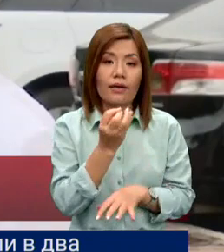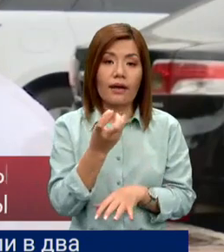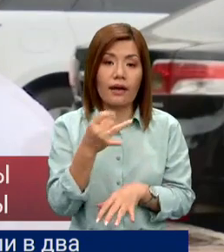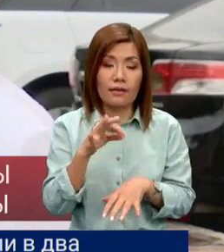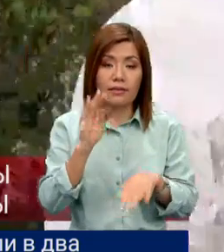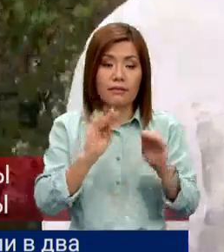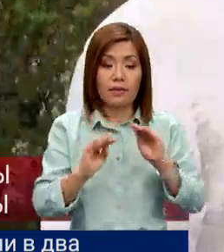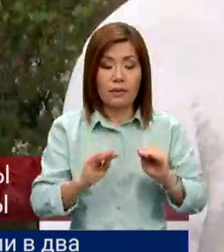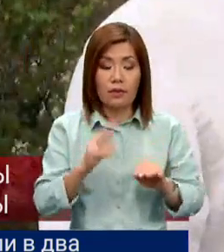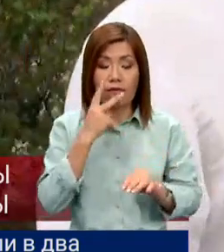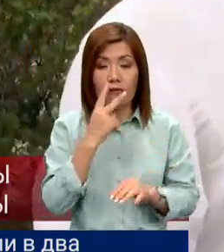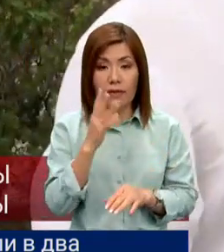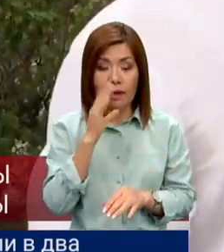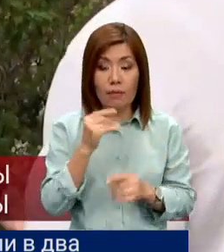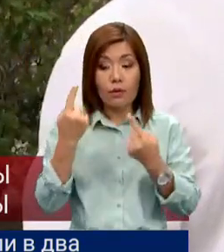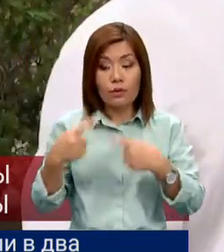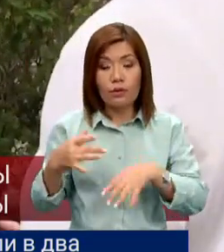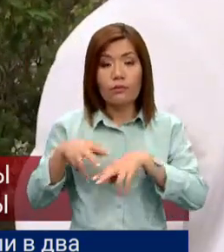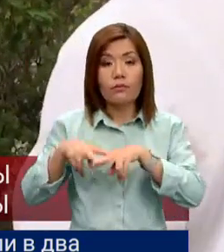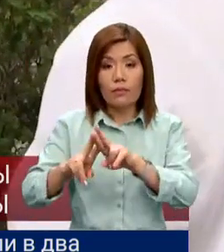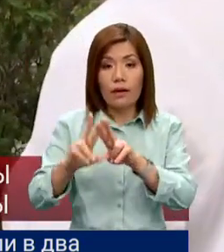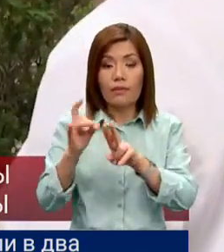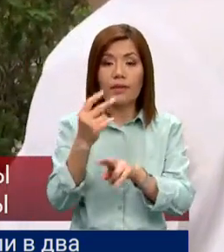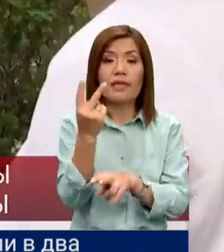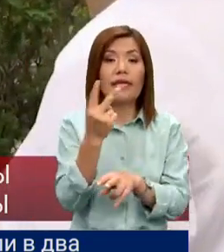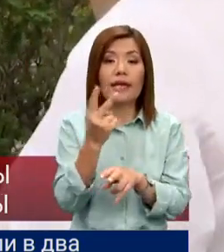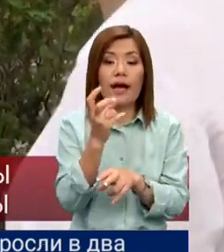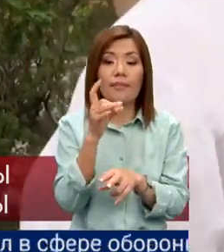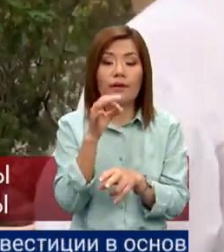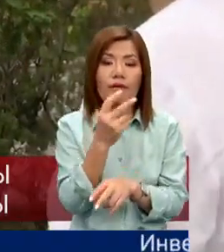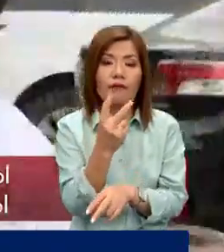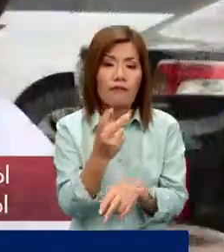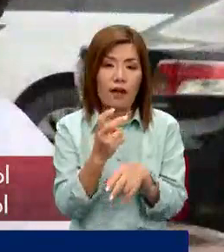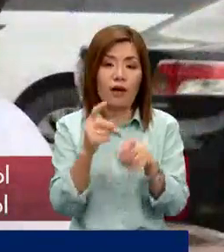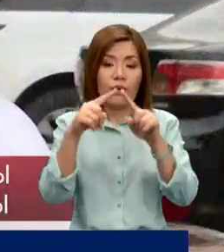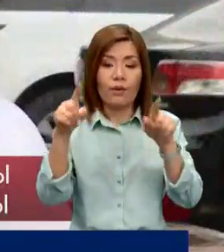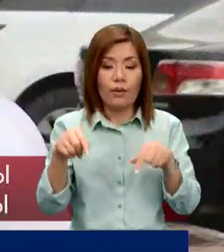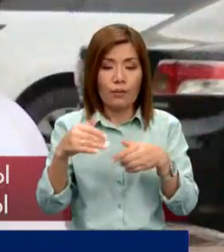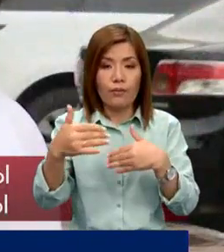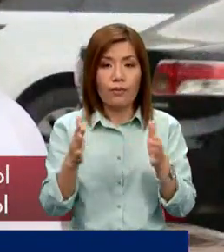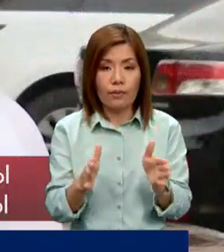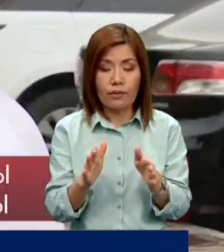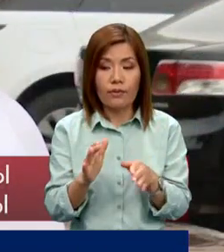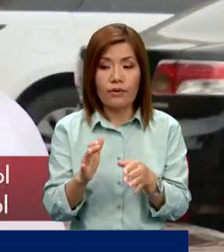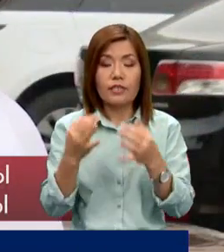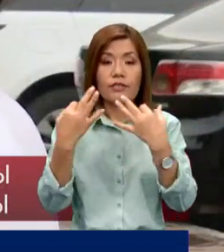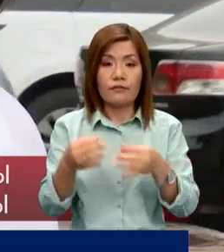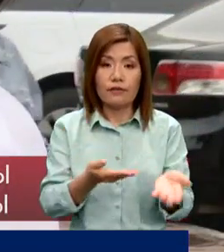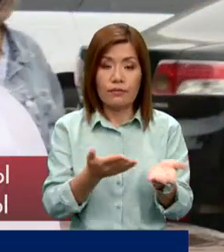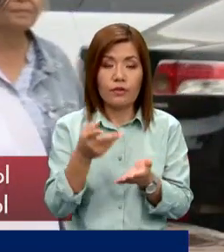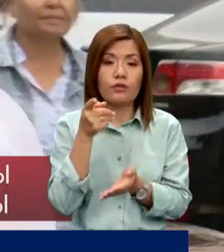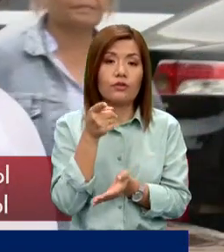жасап, соны ғана көрдік. Бөлек Нұр-Сұлтан қаласында екі аптекада тек қана екі ақ упаковка ғана өтіпті. Құрал жабдық 100 мың доллардан